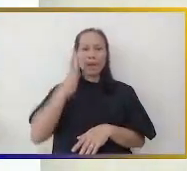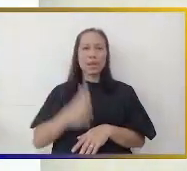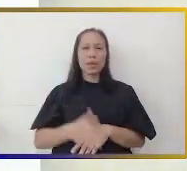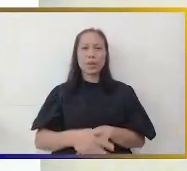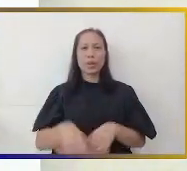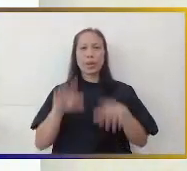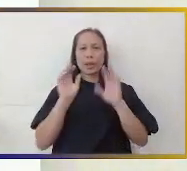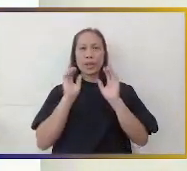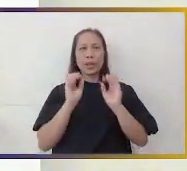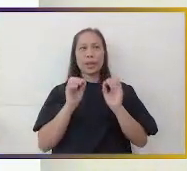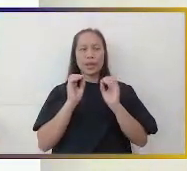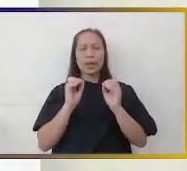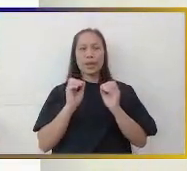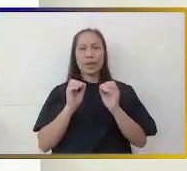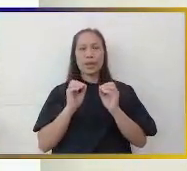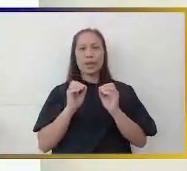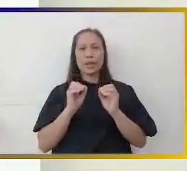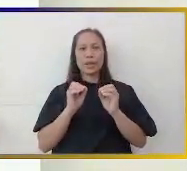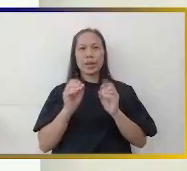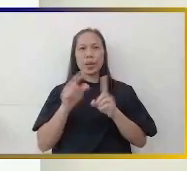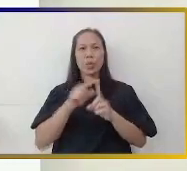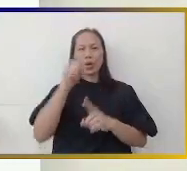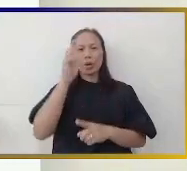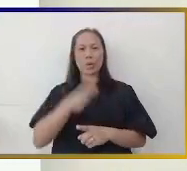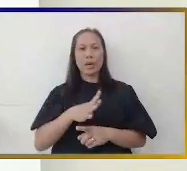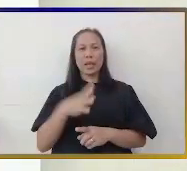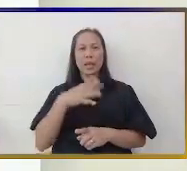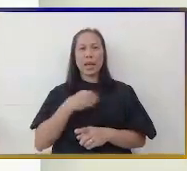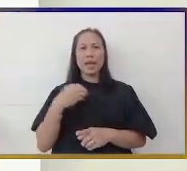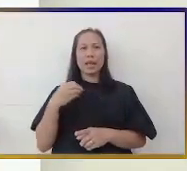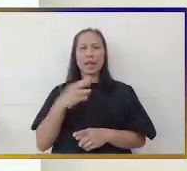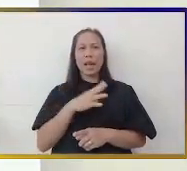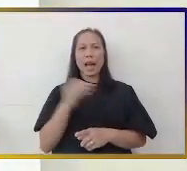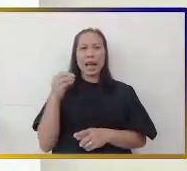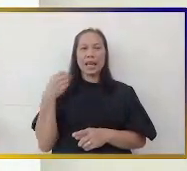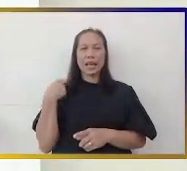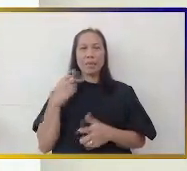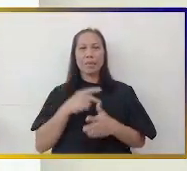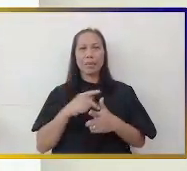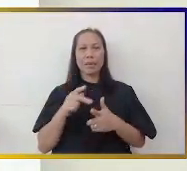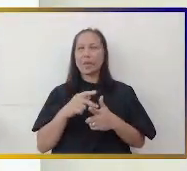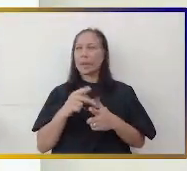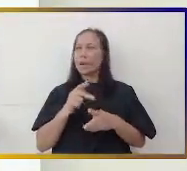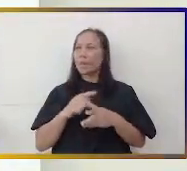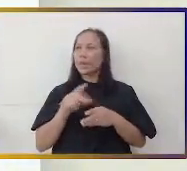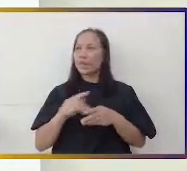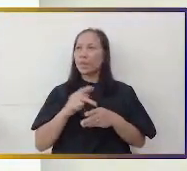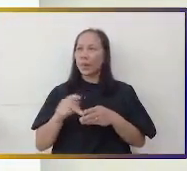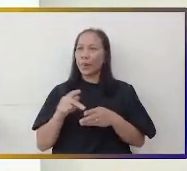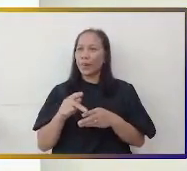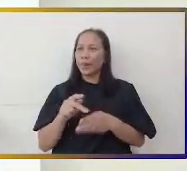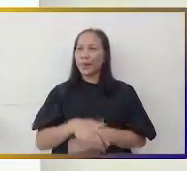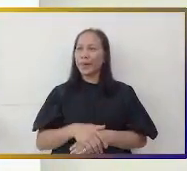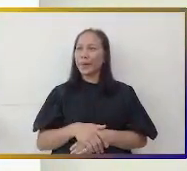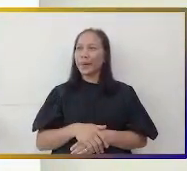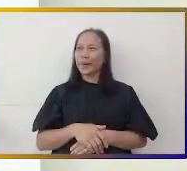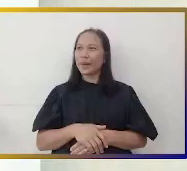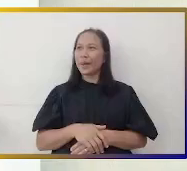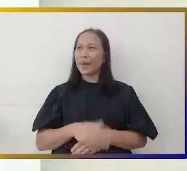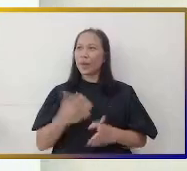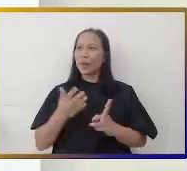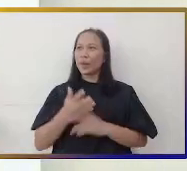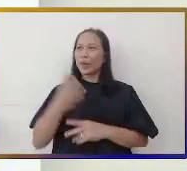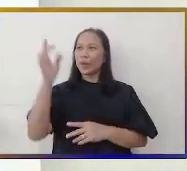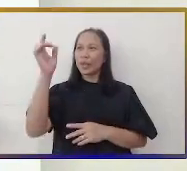salita ng Diyos dahil Ganito po ang naging prinsipyo ko ngayon by the grace of God Kaya Let's just try God